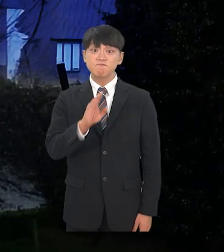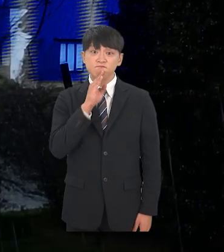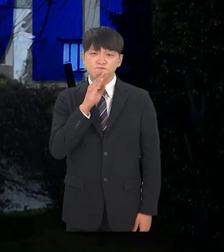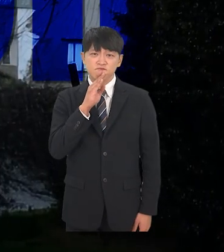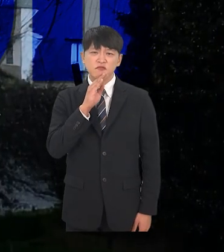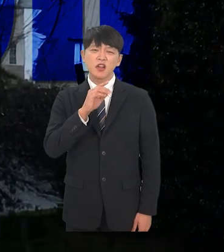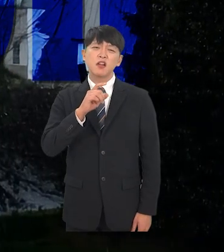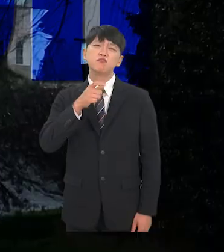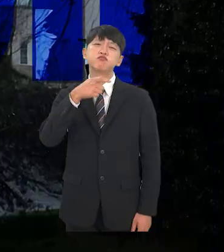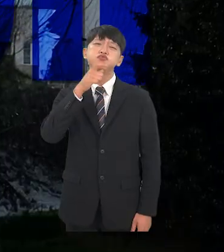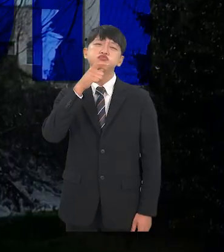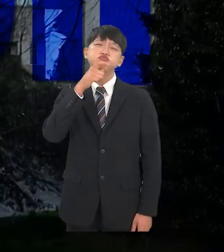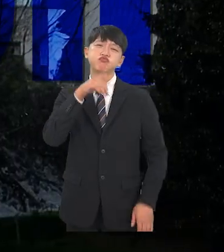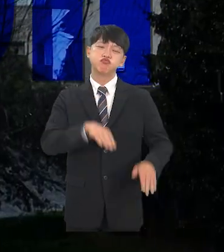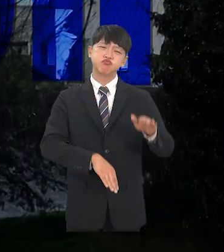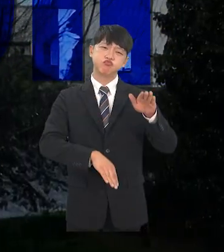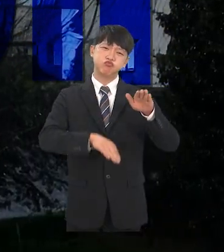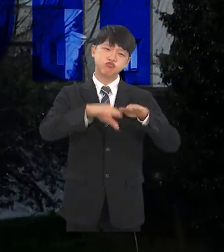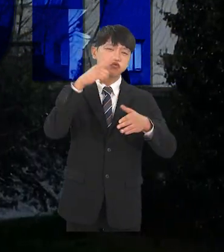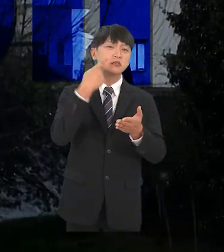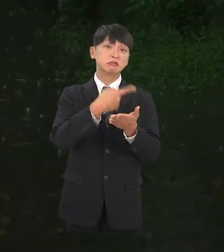바로 풍수해입니다.